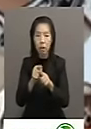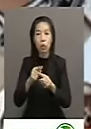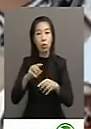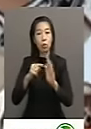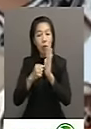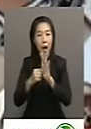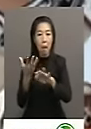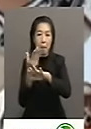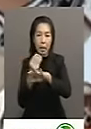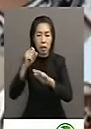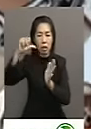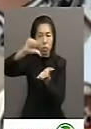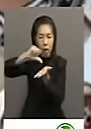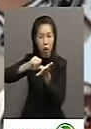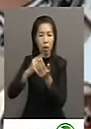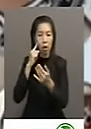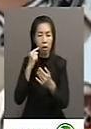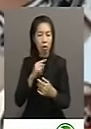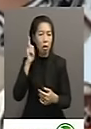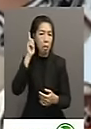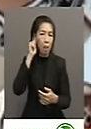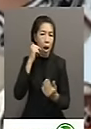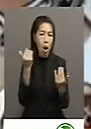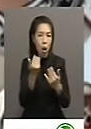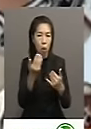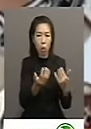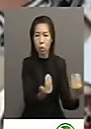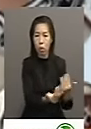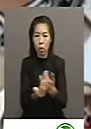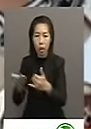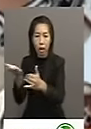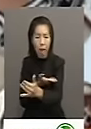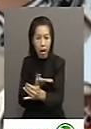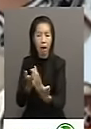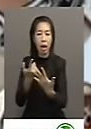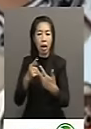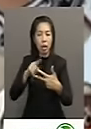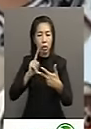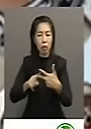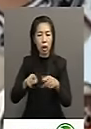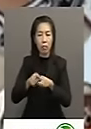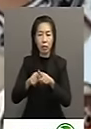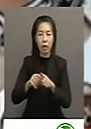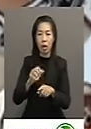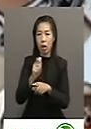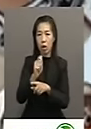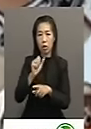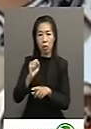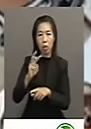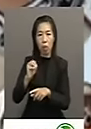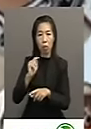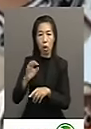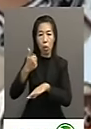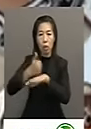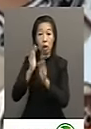คดีอุ้มฆ่า2แม่ลูกตระกูลศรีธนขันธ์รวมไปถึงคดีลอบสังหารนายแสงชัยสุนทรวัฒน์อดีตผู้อำนวยการอสม